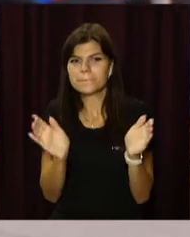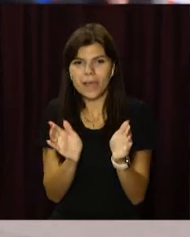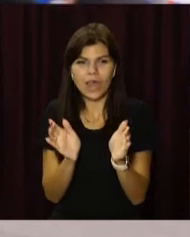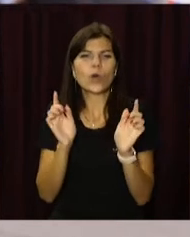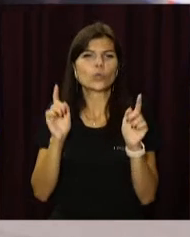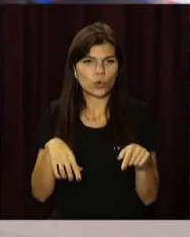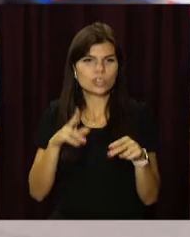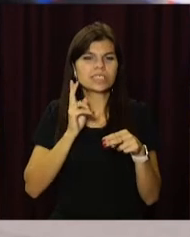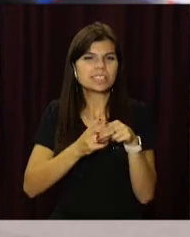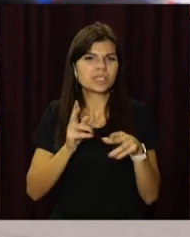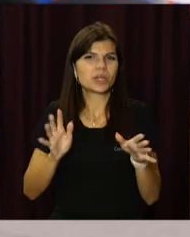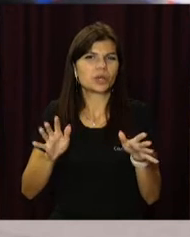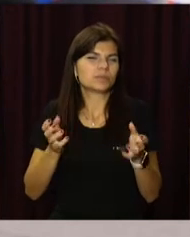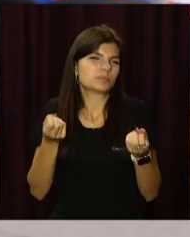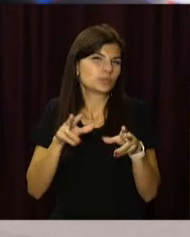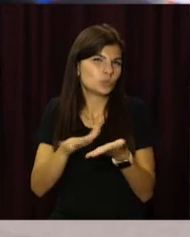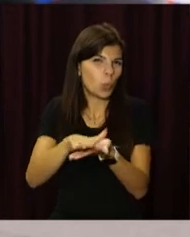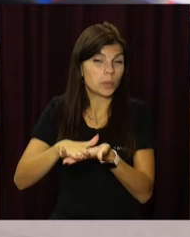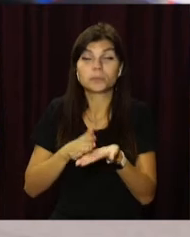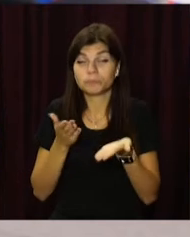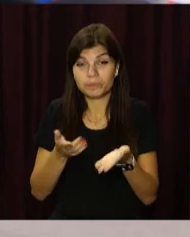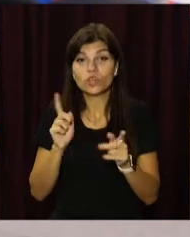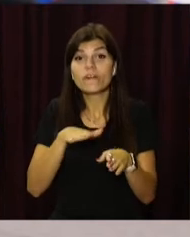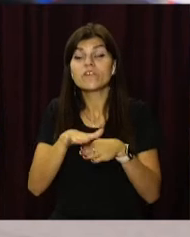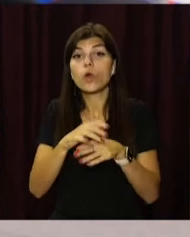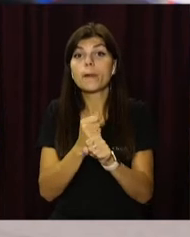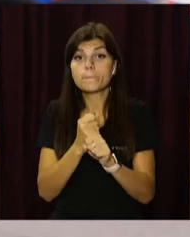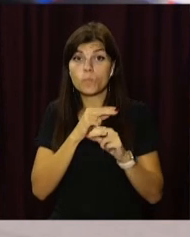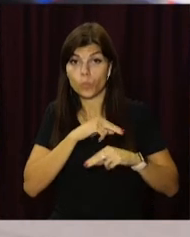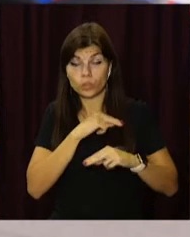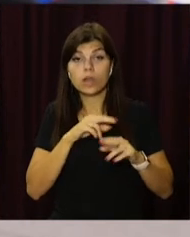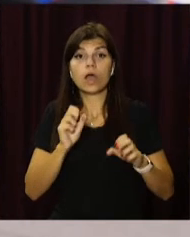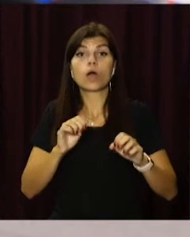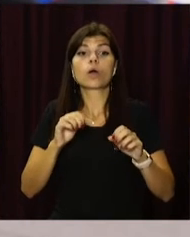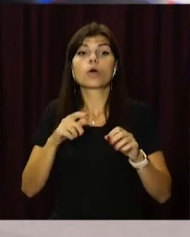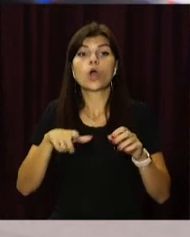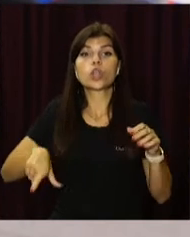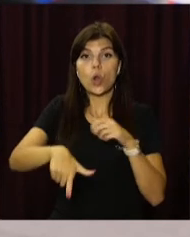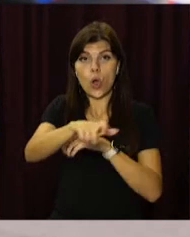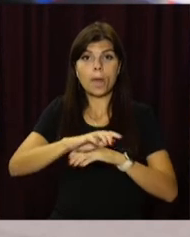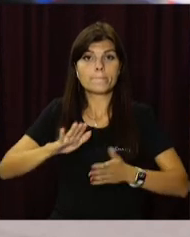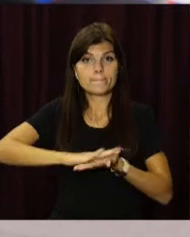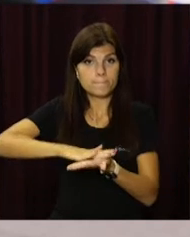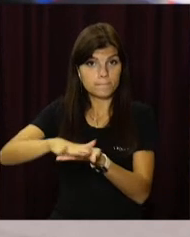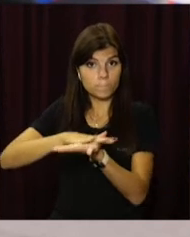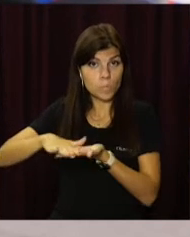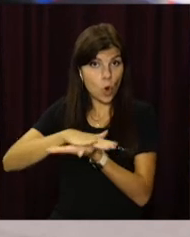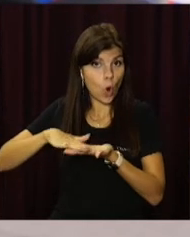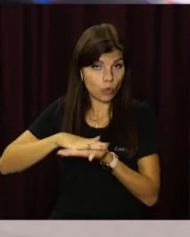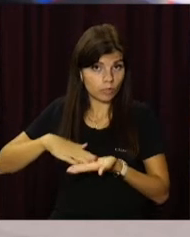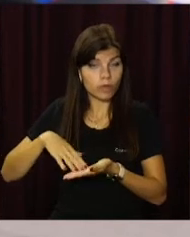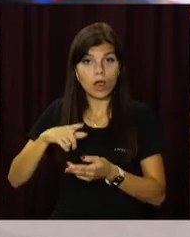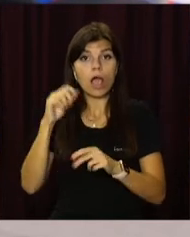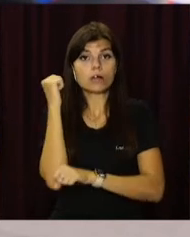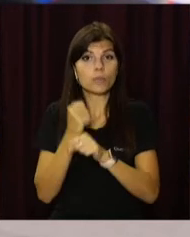теж підметало-прибиральних машин. Також виконувались роботи з миття проїзної частини.